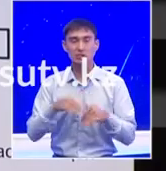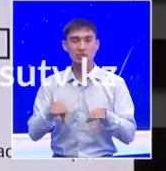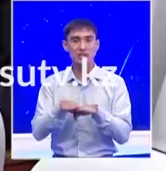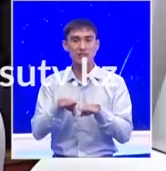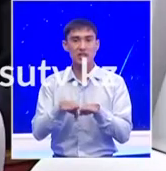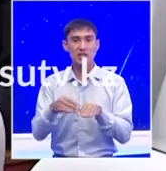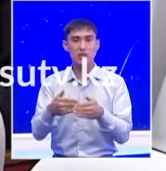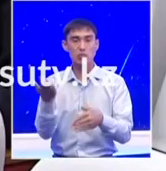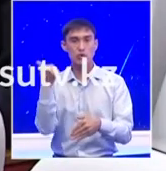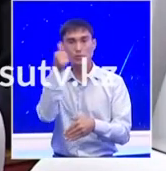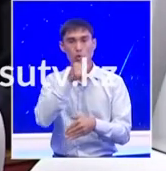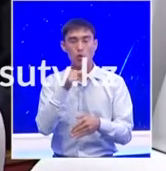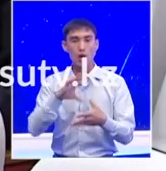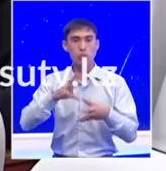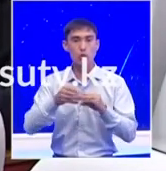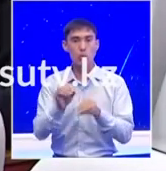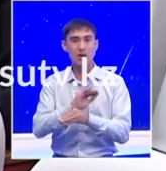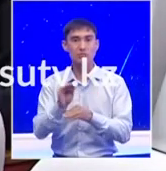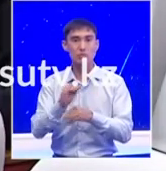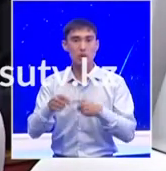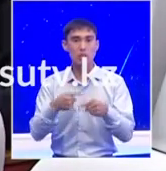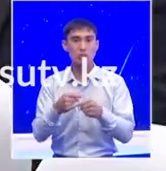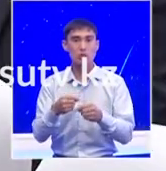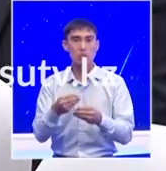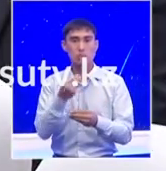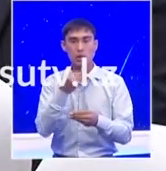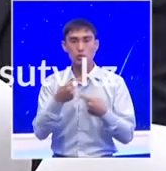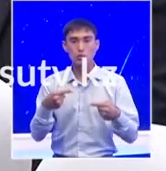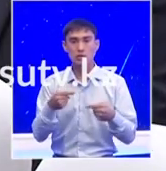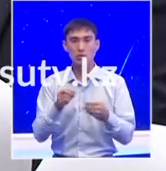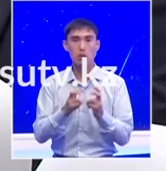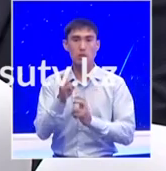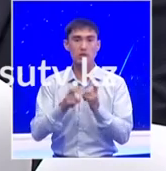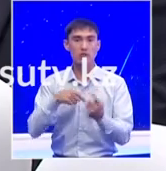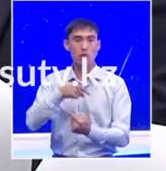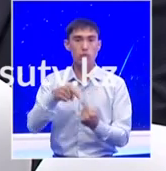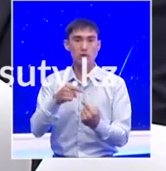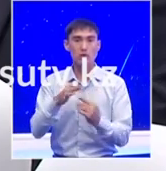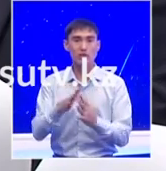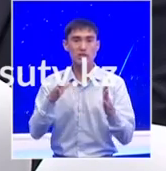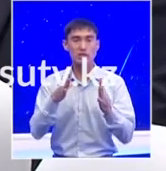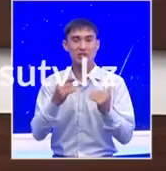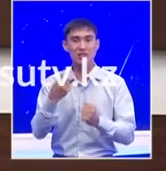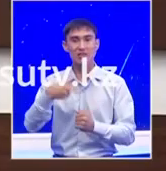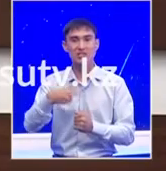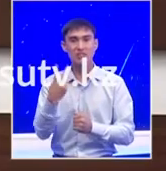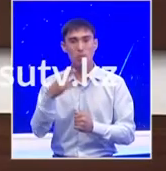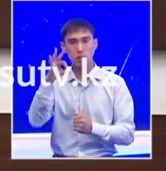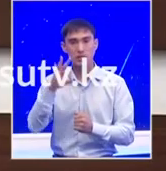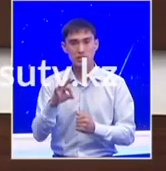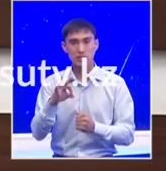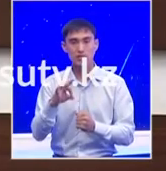периодом прошлого года, объемы экспорта переработанной продукции аграрно-промышленного комплекса увеличились более чем на